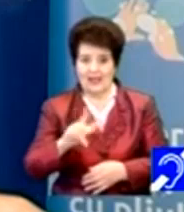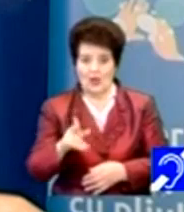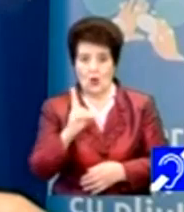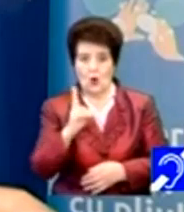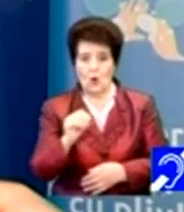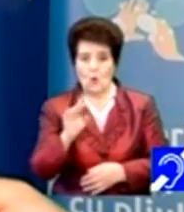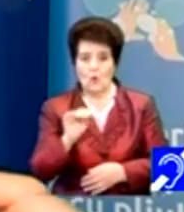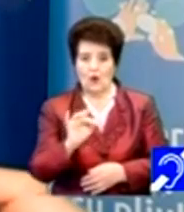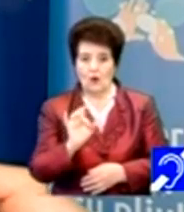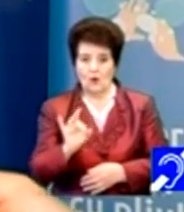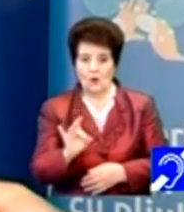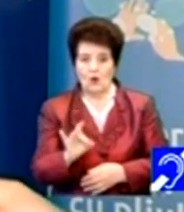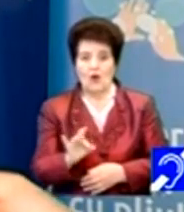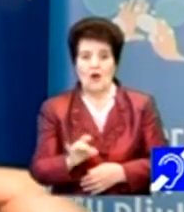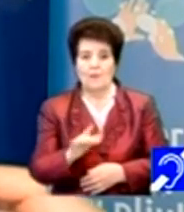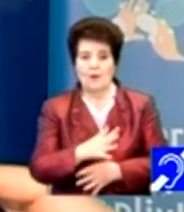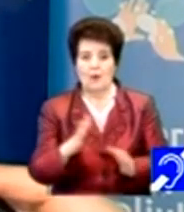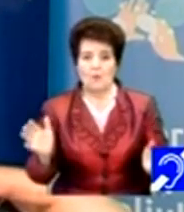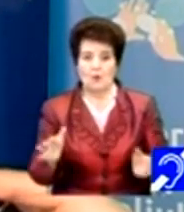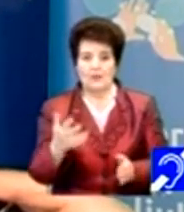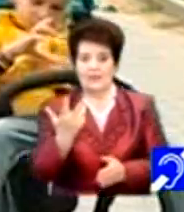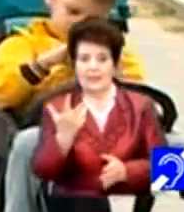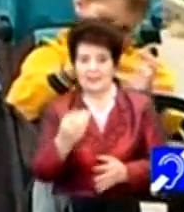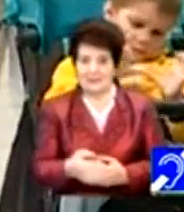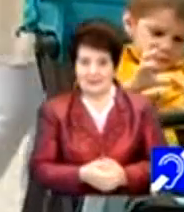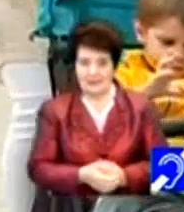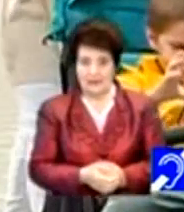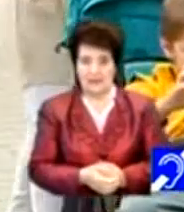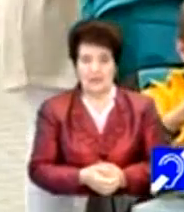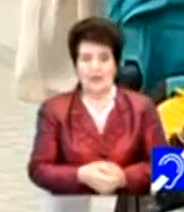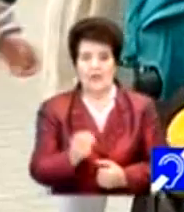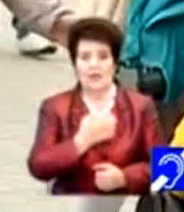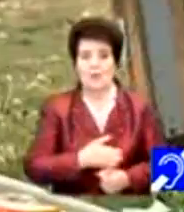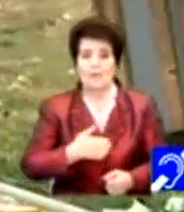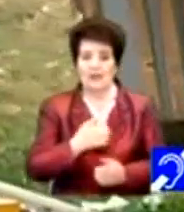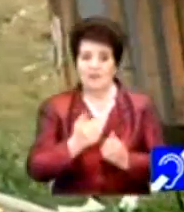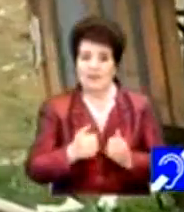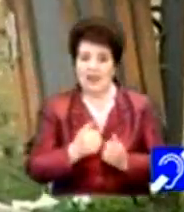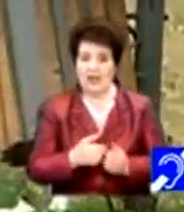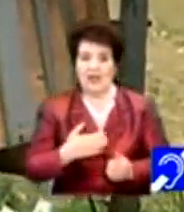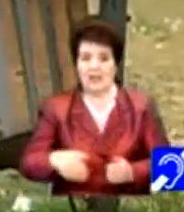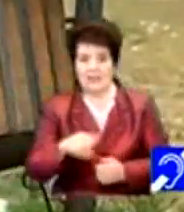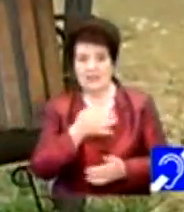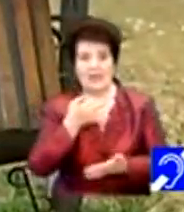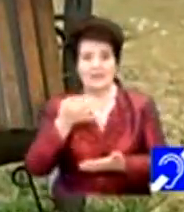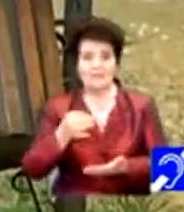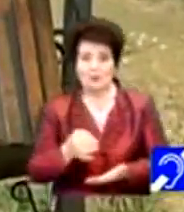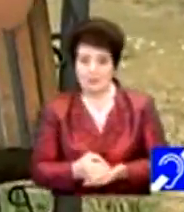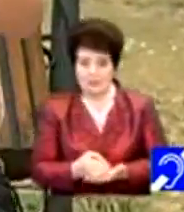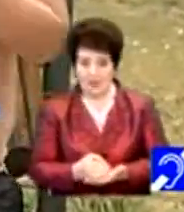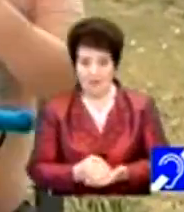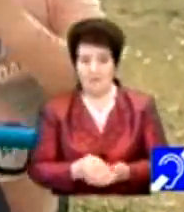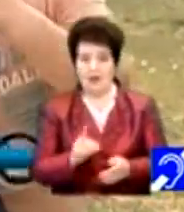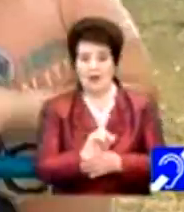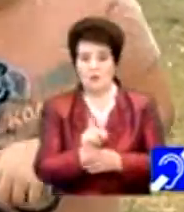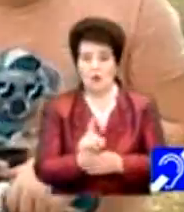departe, sunt plastic, mai mult de 3 zile. Este extrem de important ca fiecare dintre noi să fie responsabil, să păstreze